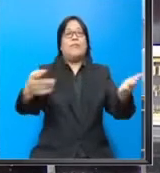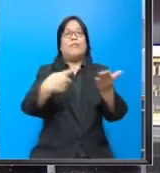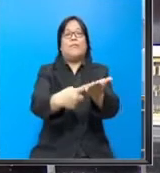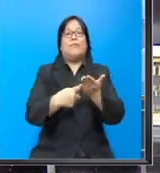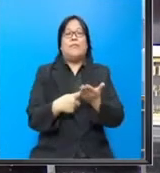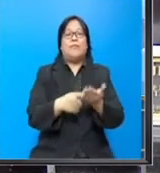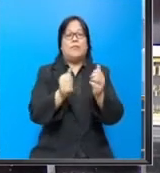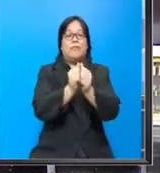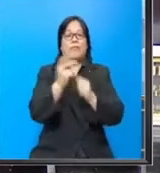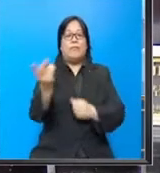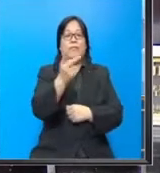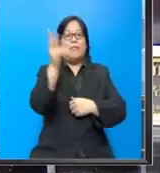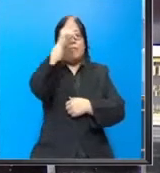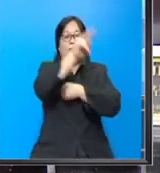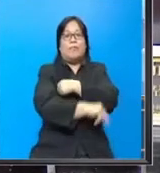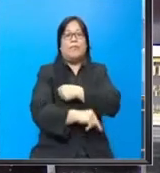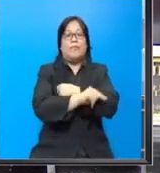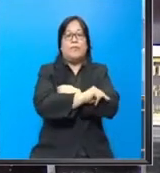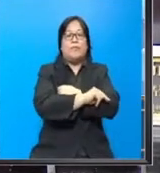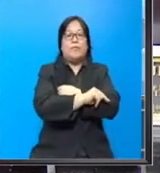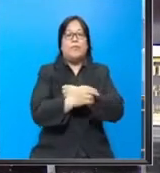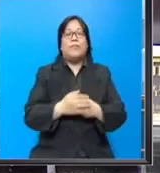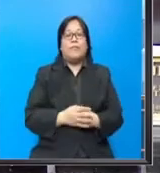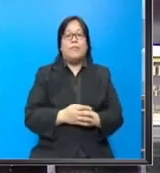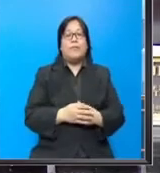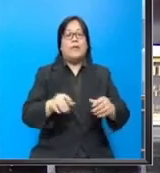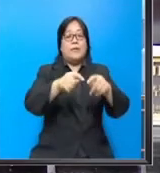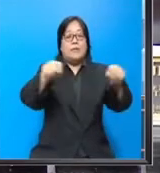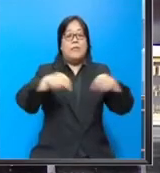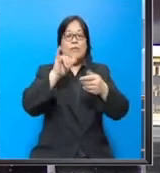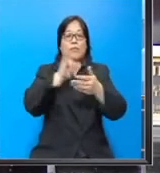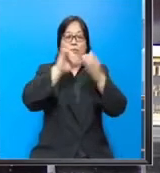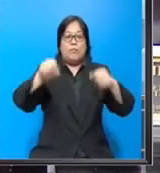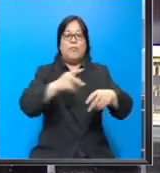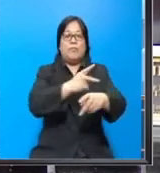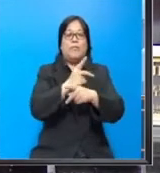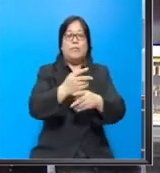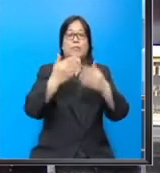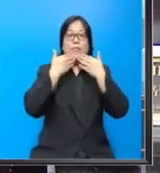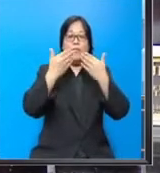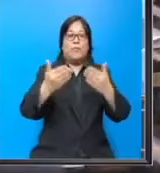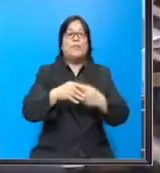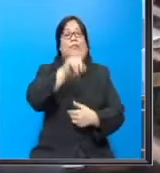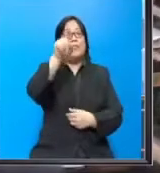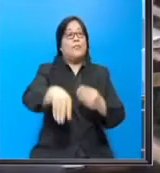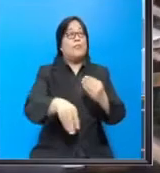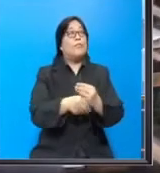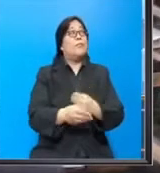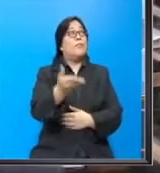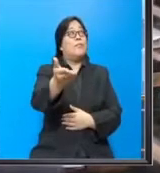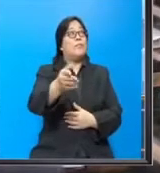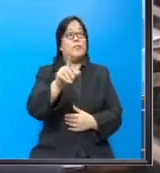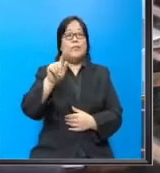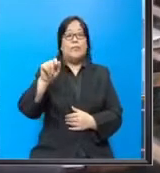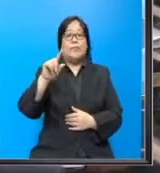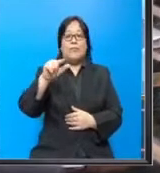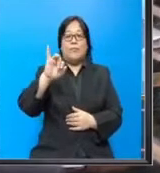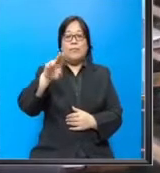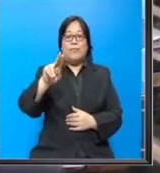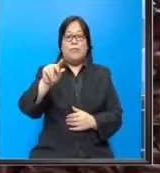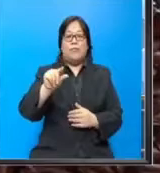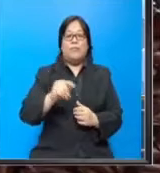perundingan bersama dengan duduk aja Negeri supaya kelestarian kawasan dapat dipelihara itu masih salah tambahan setelah Tanjung